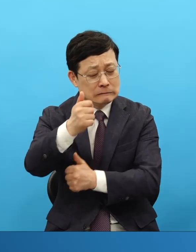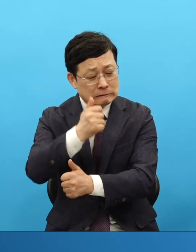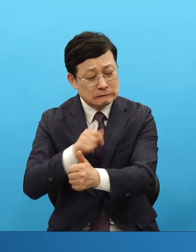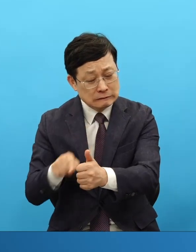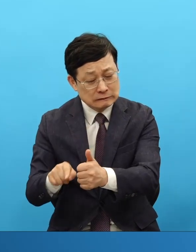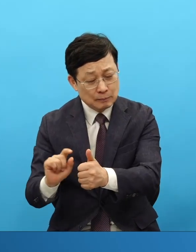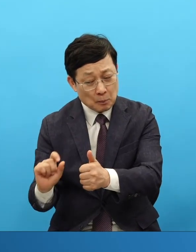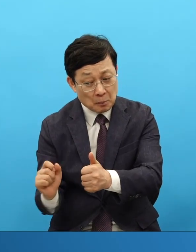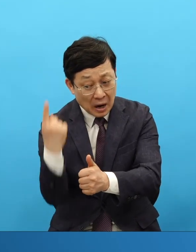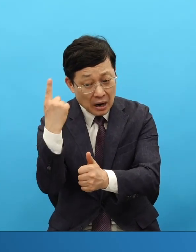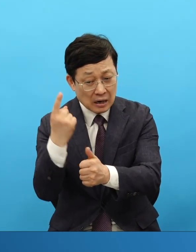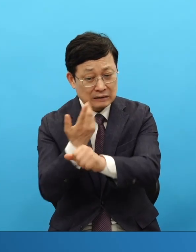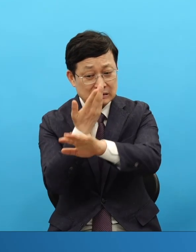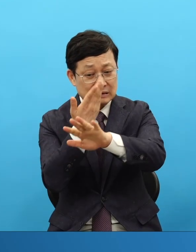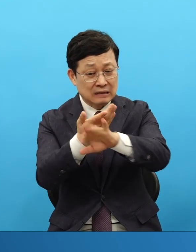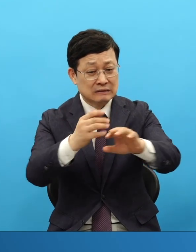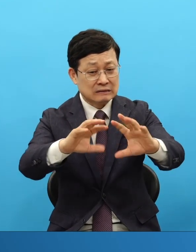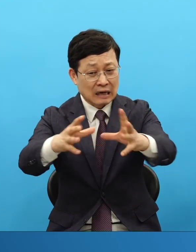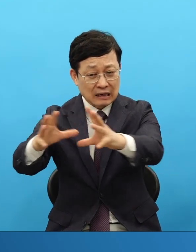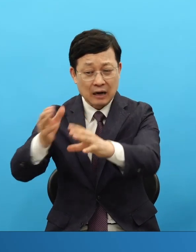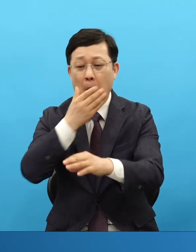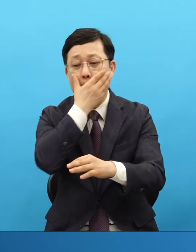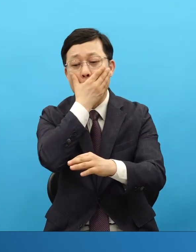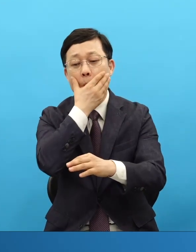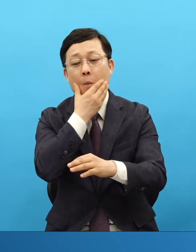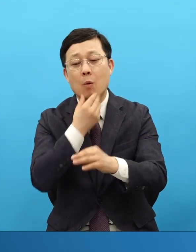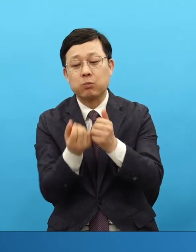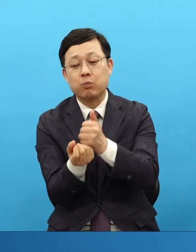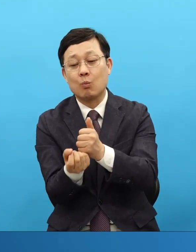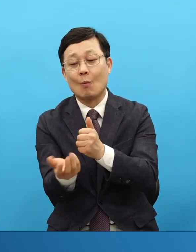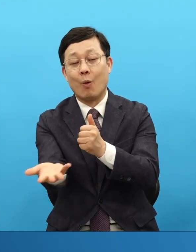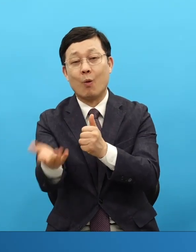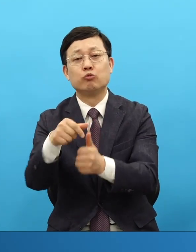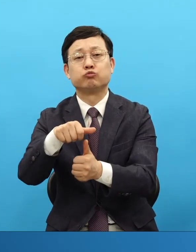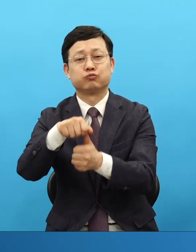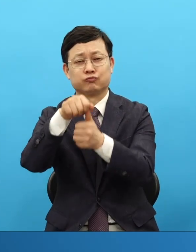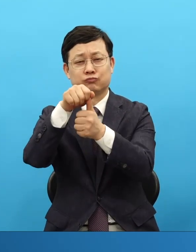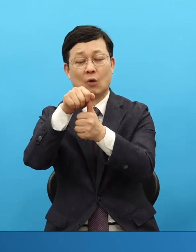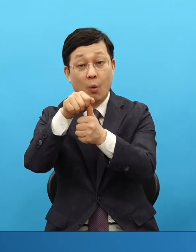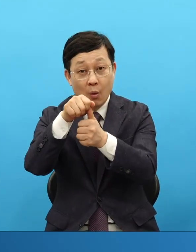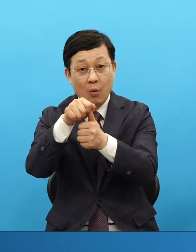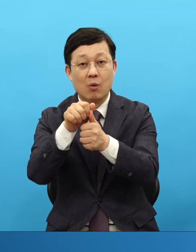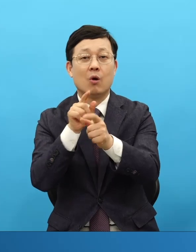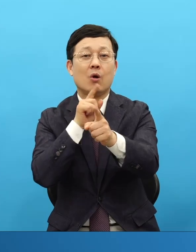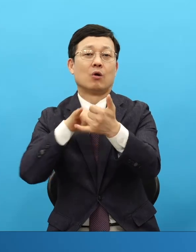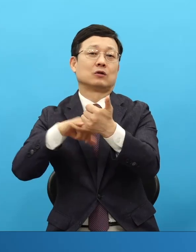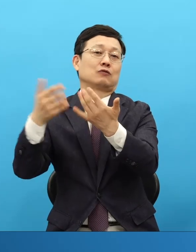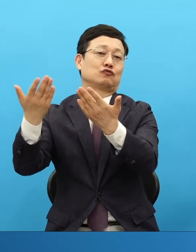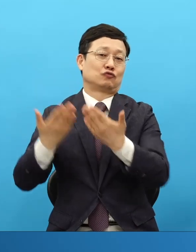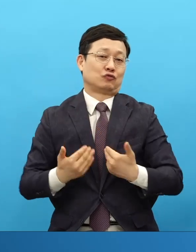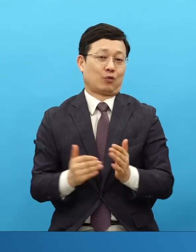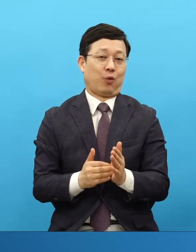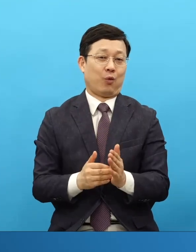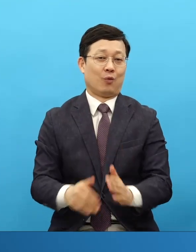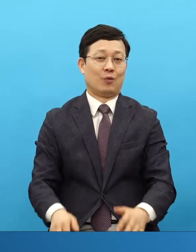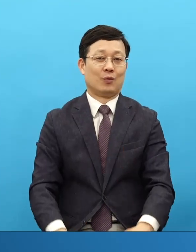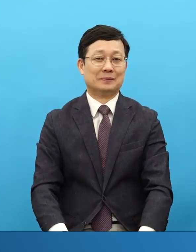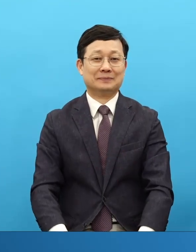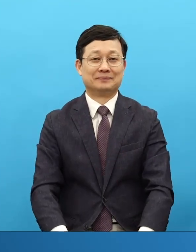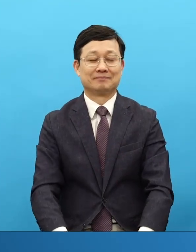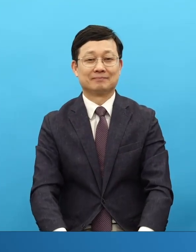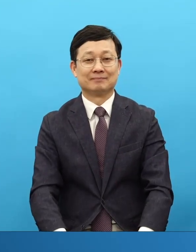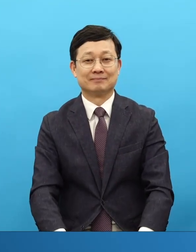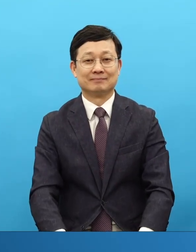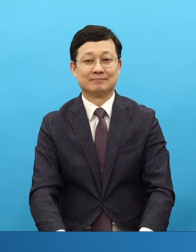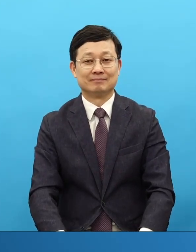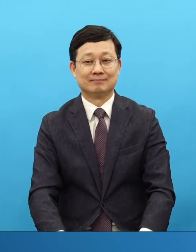열방이 복을 받게 될 He 것이라. says, through your seed, the nations will be 이 blessed. 언약을 다 주신 겁니다. And God has given this covenant. 자, 그래서